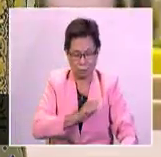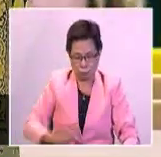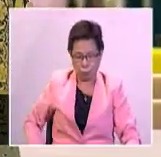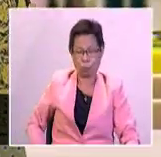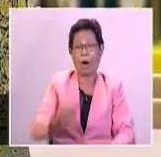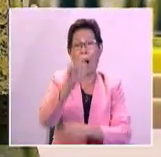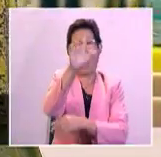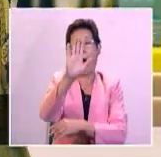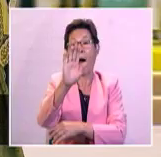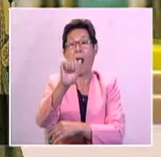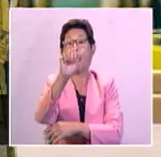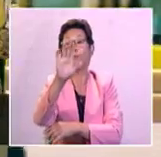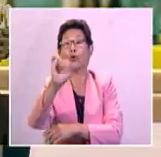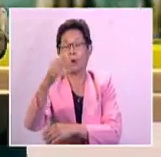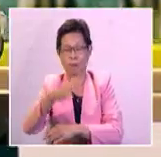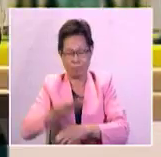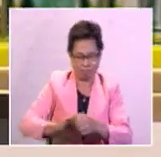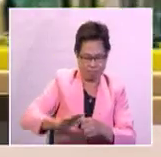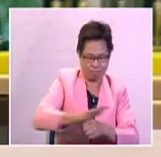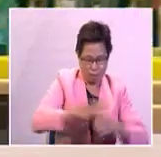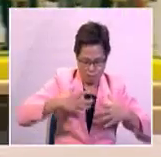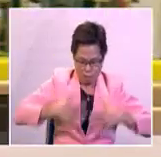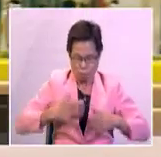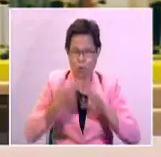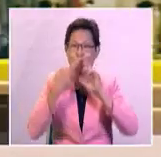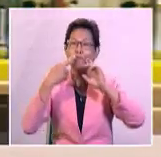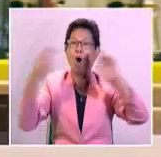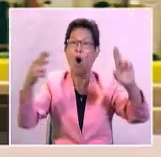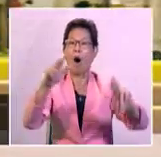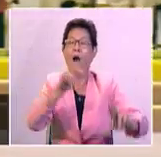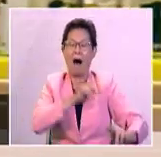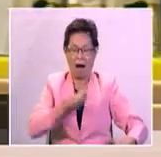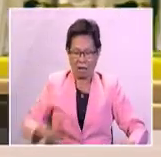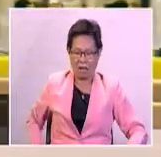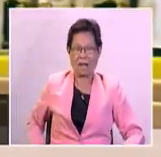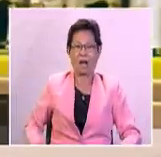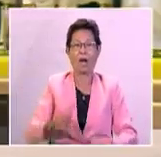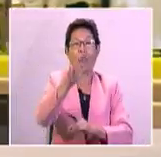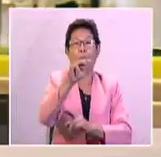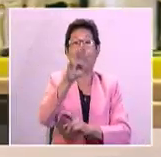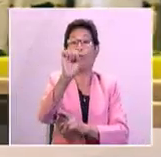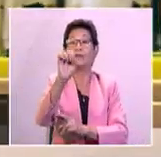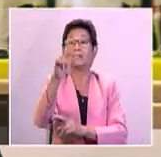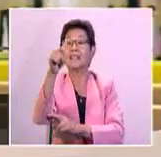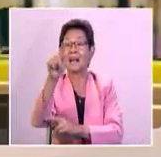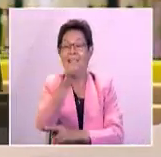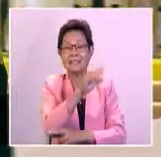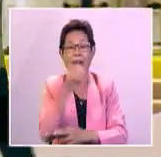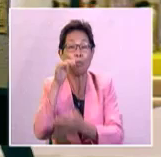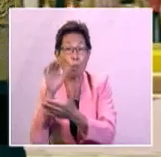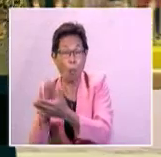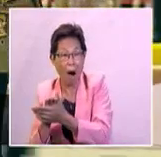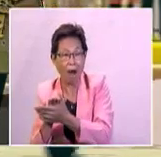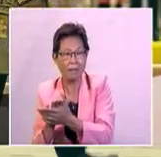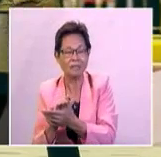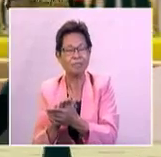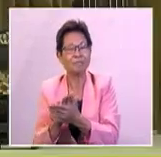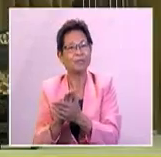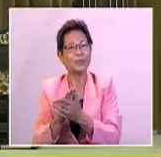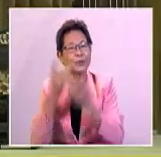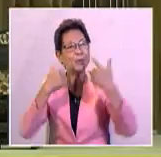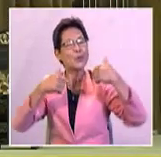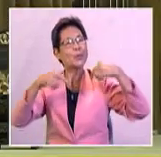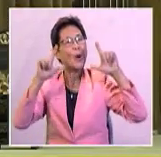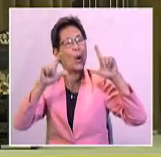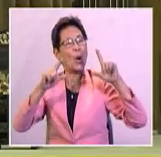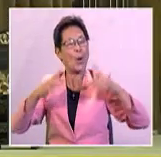yang lengkap berpakaian rasmi yang di-Pertuan Agong dikenali sebagai Muscat dan Tunku Azizah yang anggun dalam